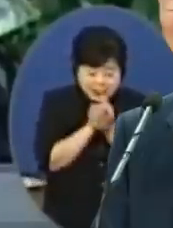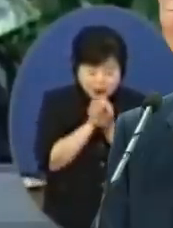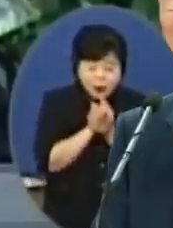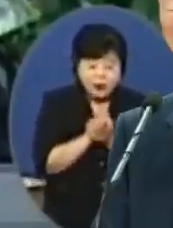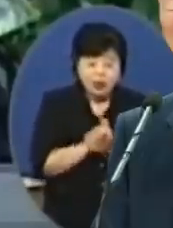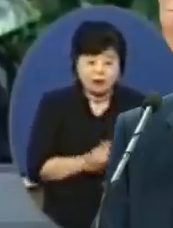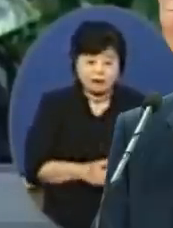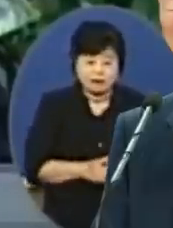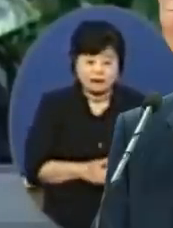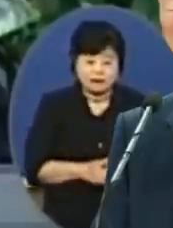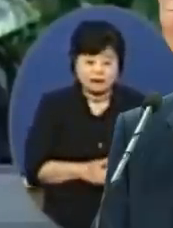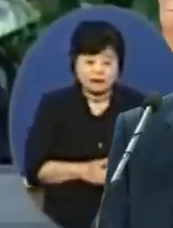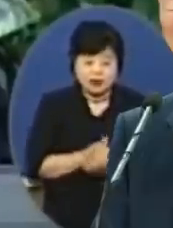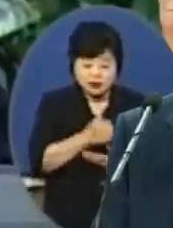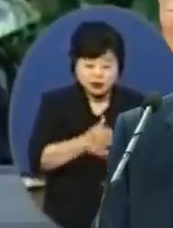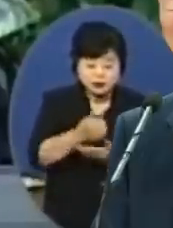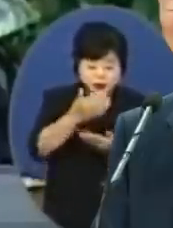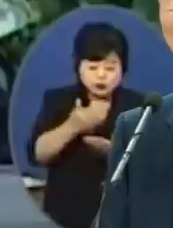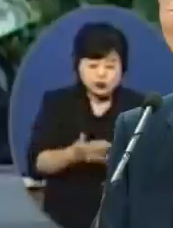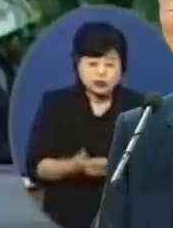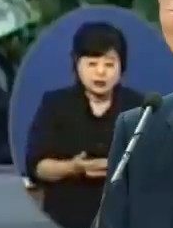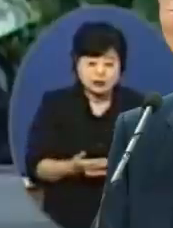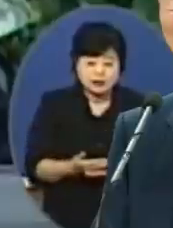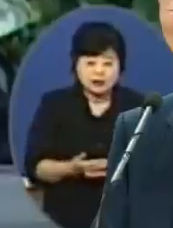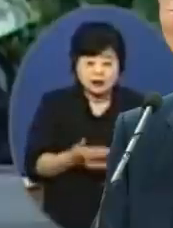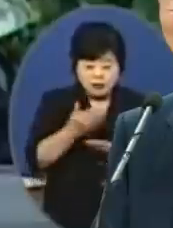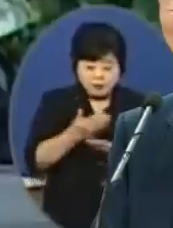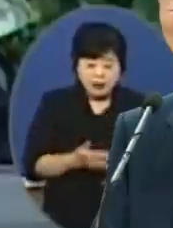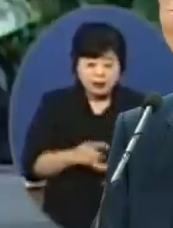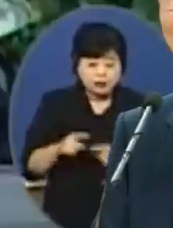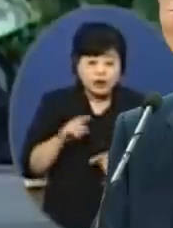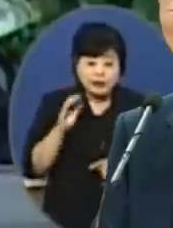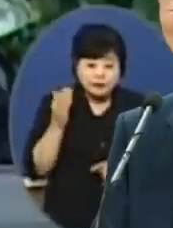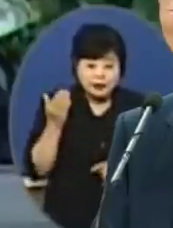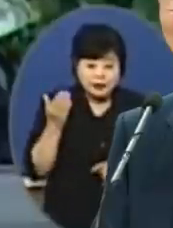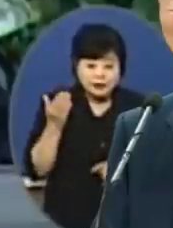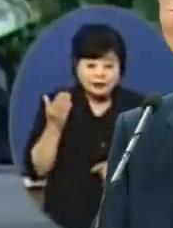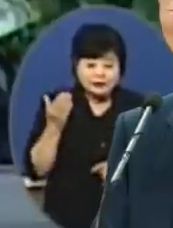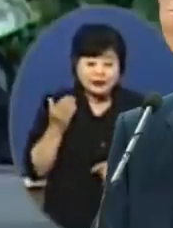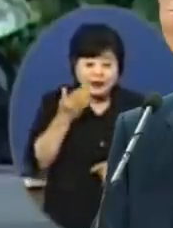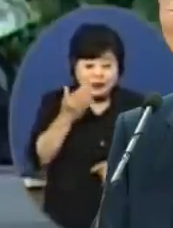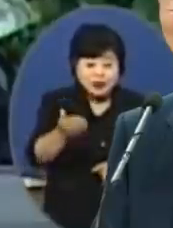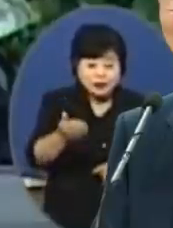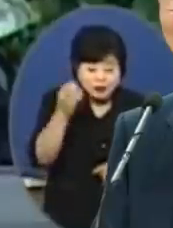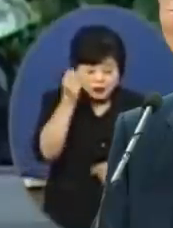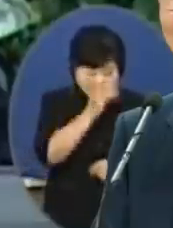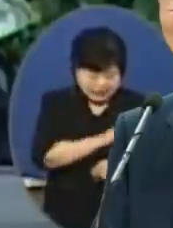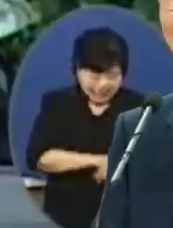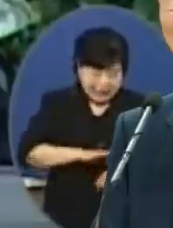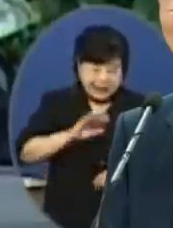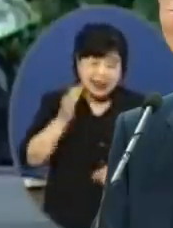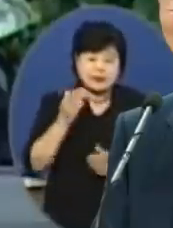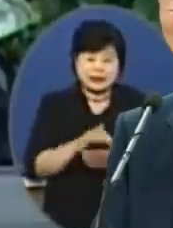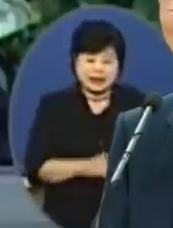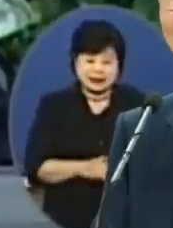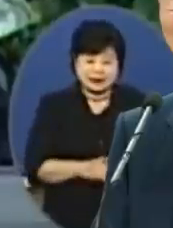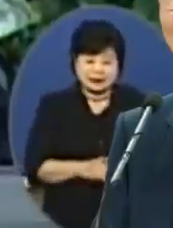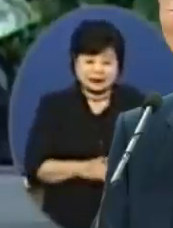하고 악착같이 주님이 주신 것을 받아야죠. 여러분 영혼이 잘 떼어야 되는